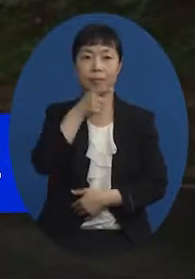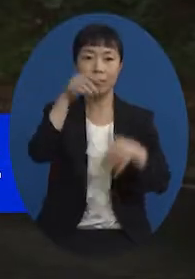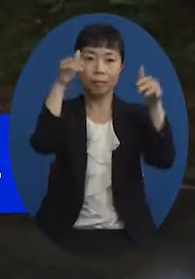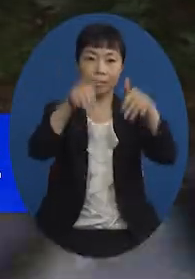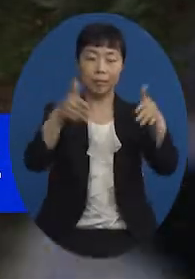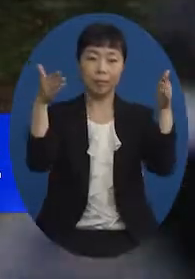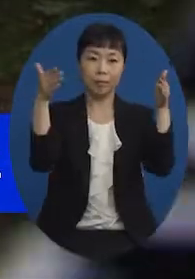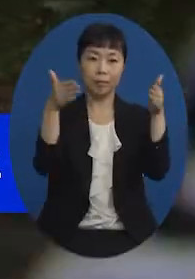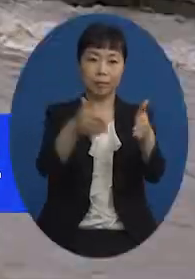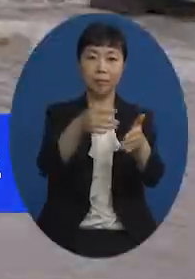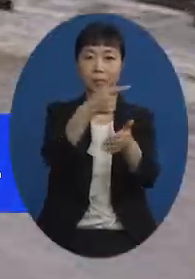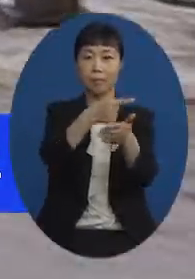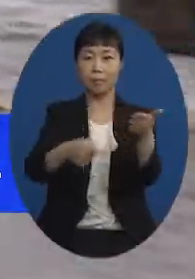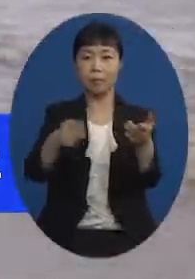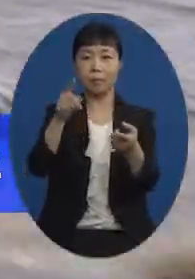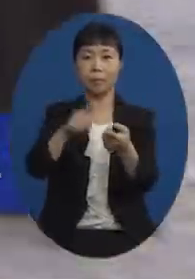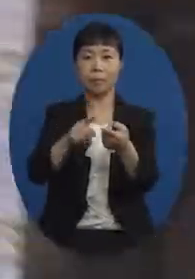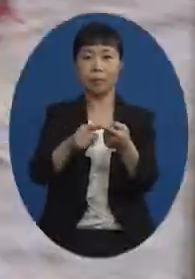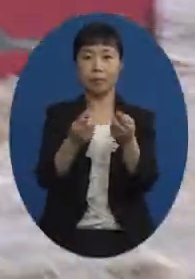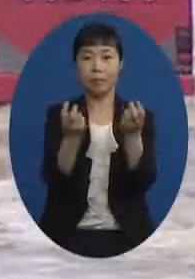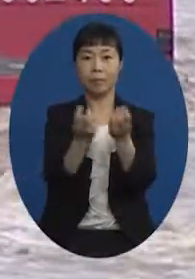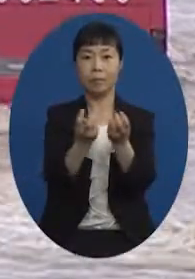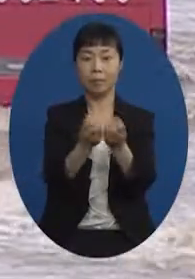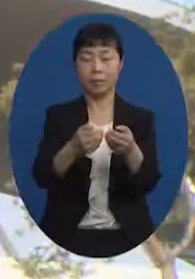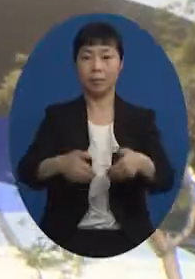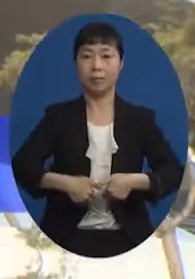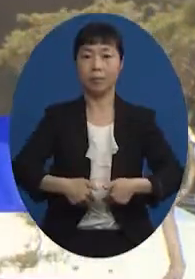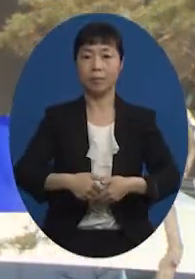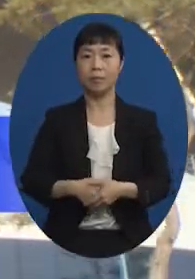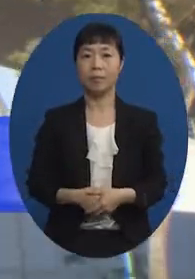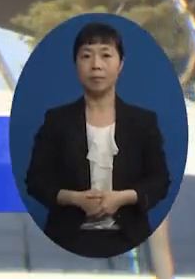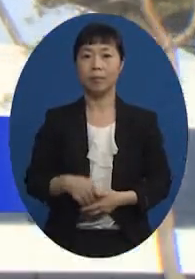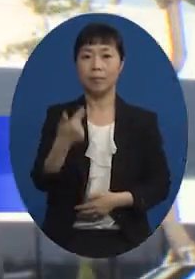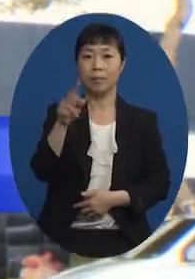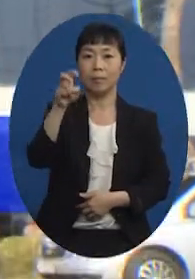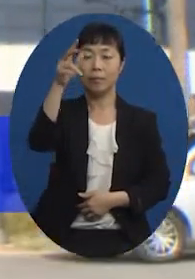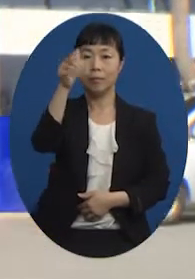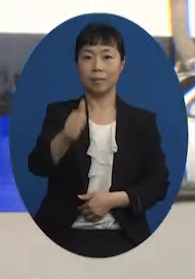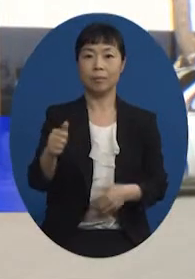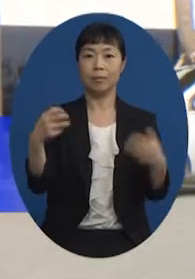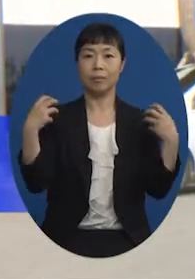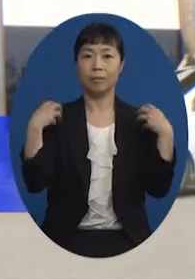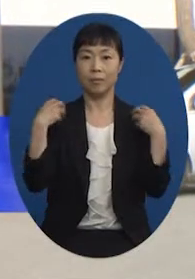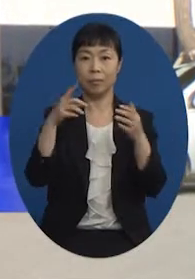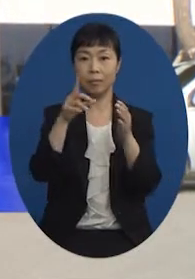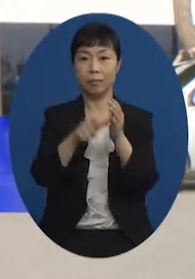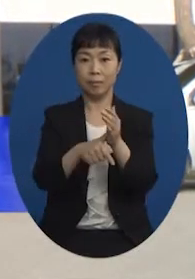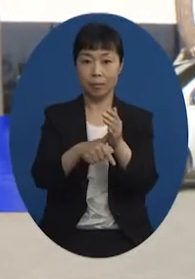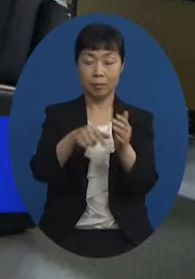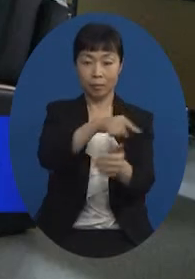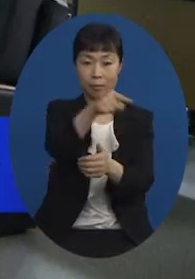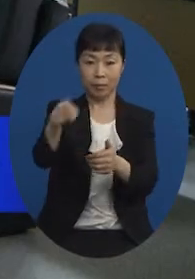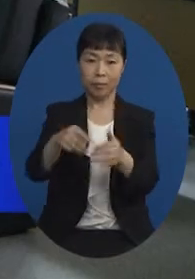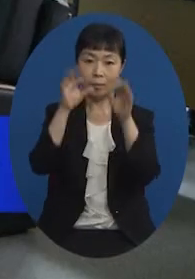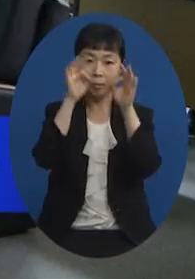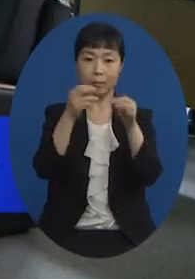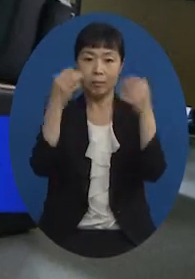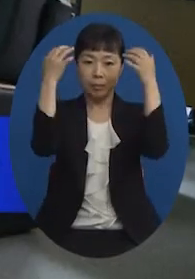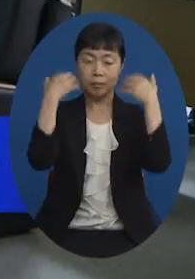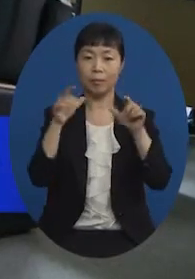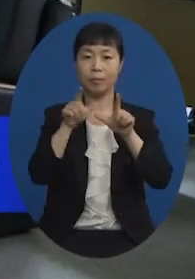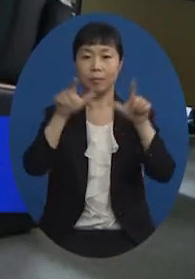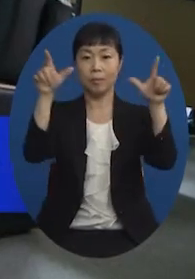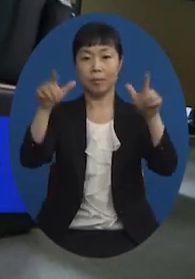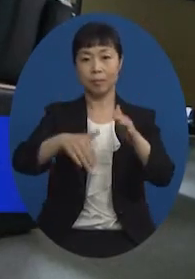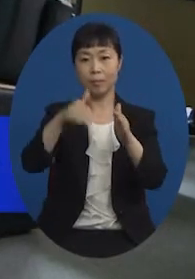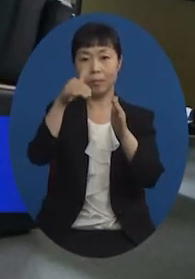집중호우에 대한 대비가 필요합니다 남상후 소방방재청장은 한강 통합 물관리센터를 방문해